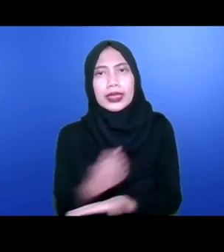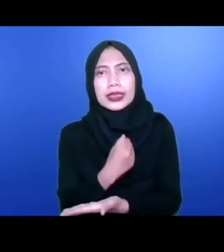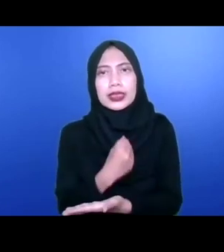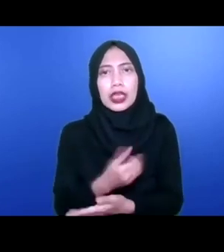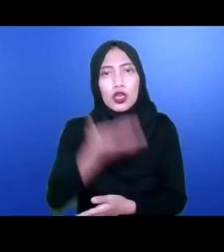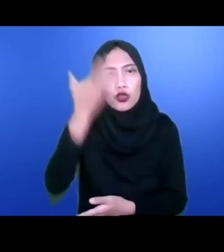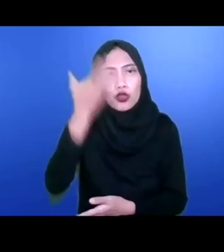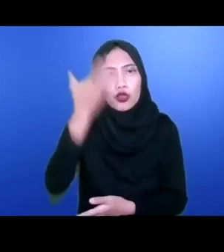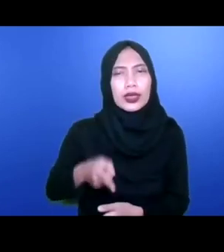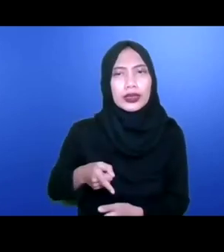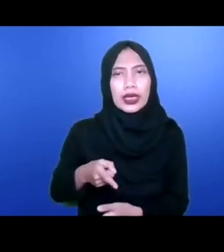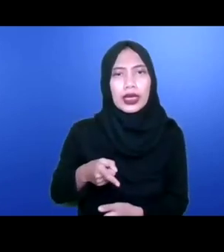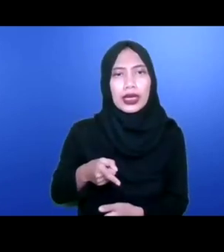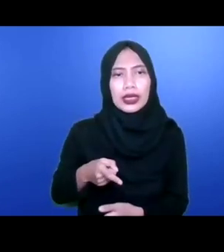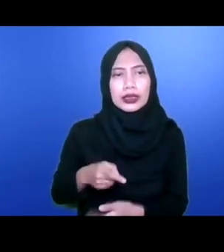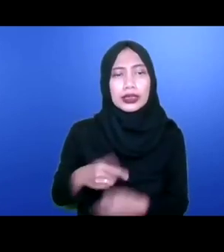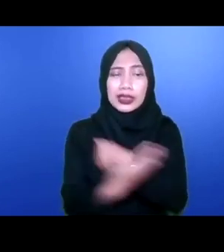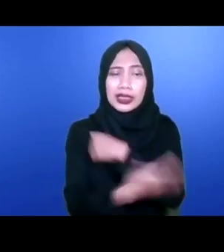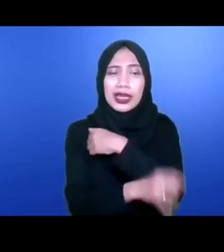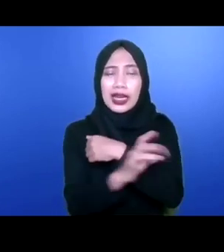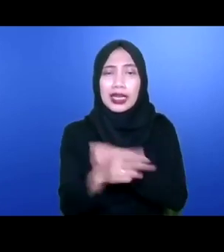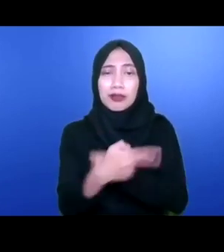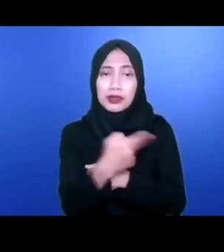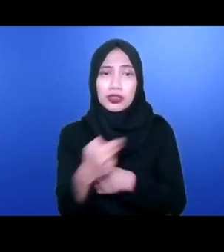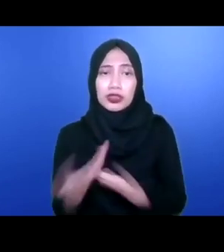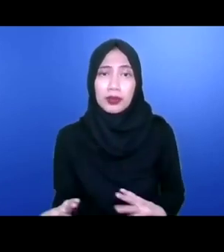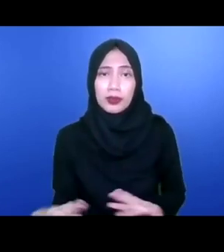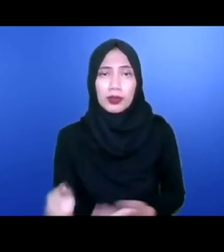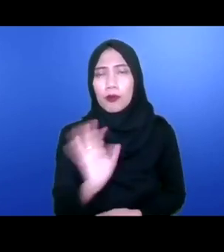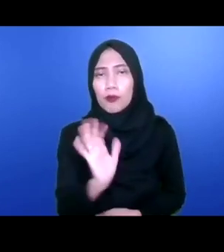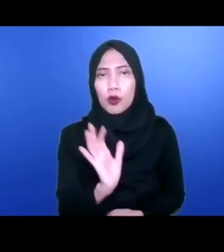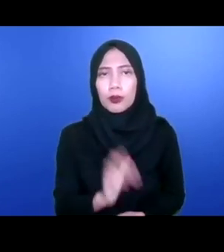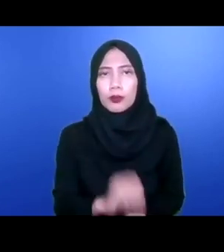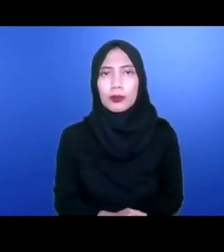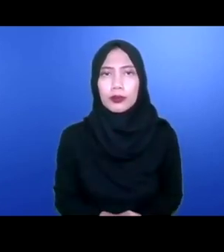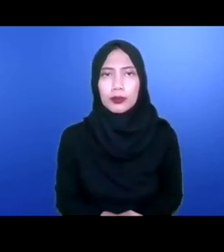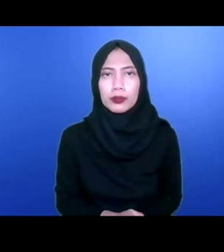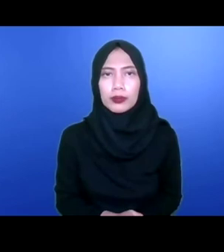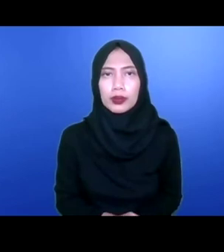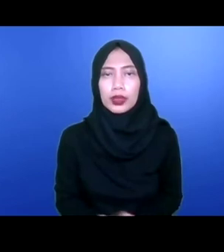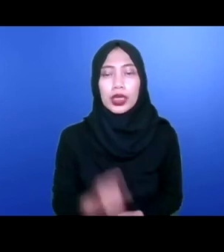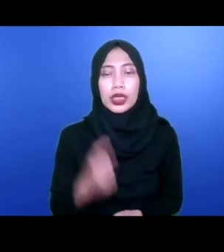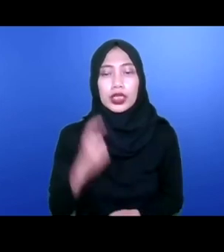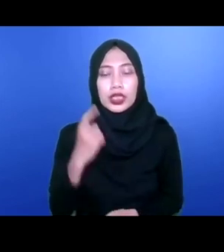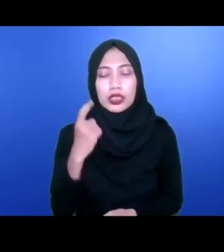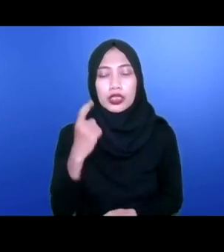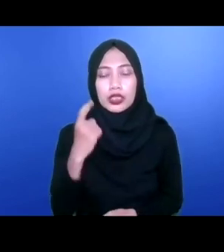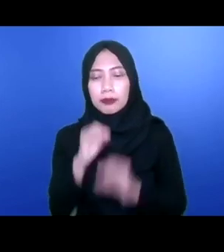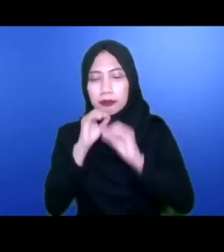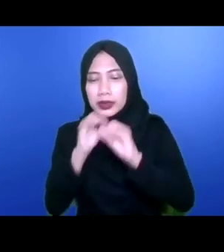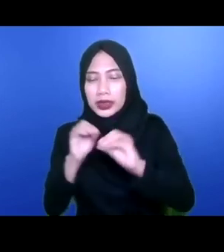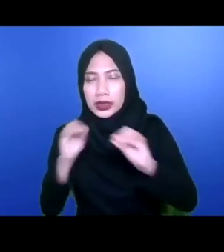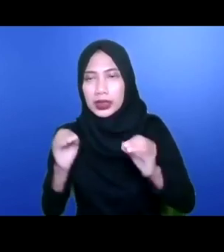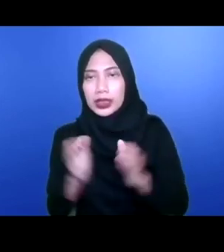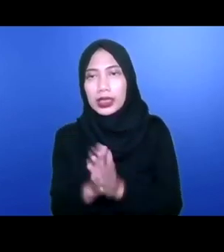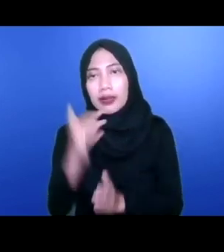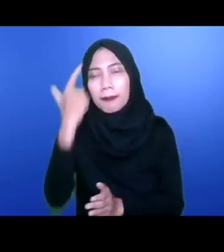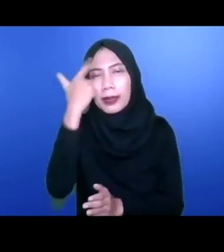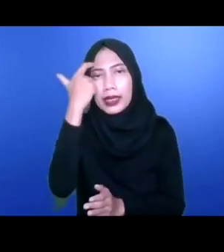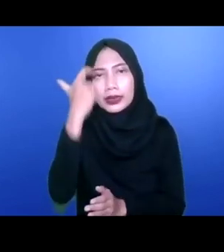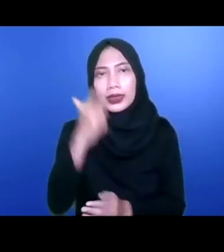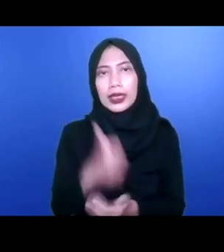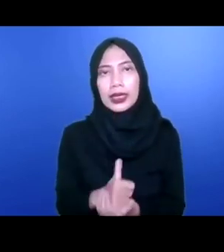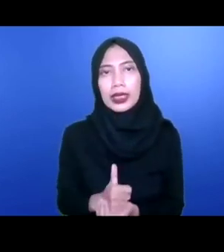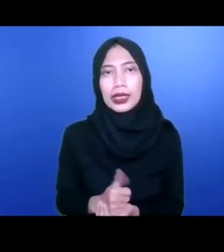Nah, itu mungkin bisa diberikan insentif dengan pendidikan atau training. Kami sudah minta beberapa tempat. Pemda